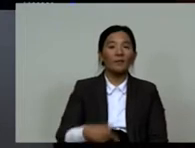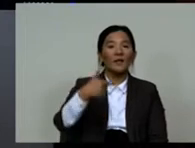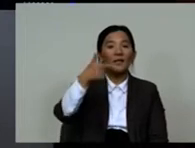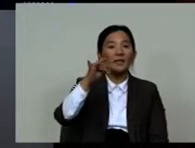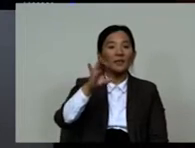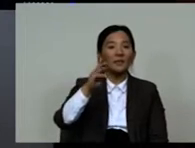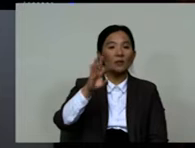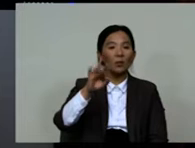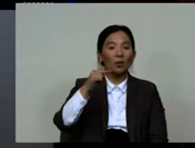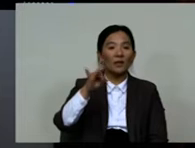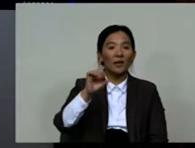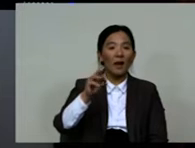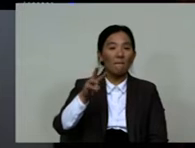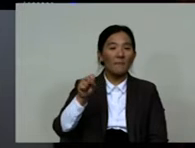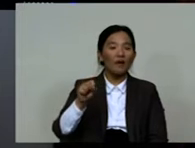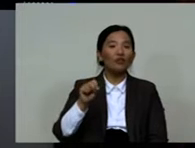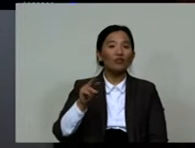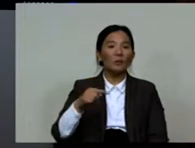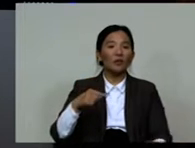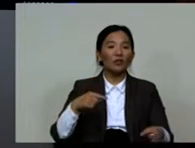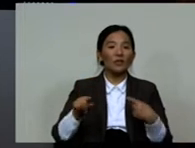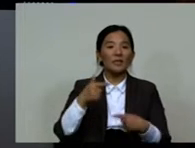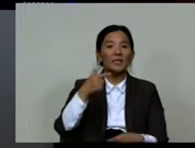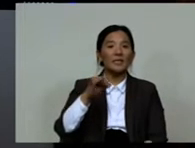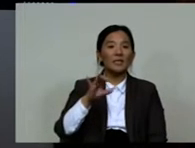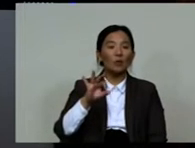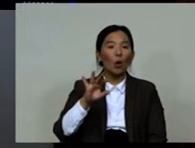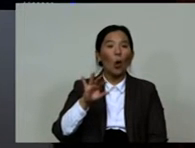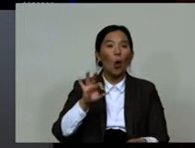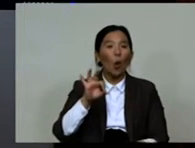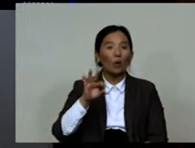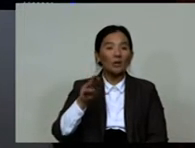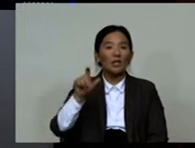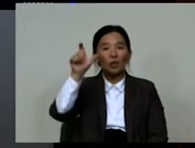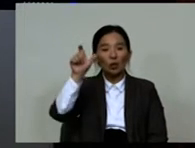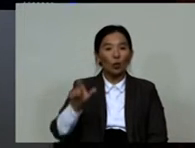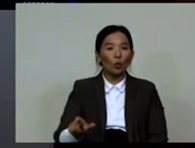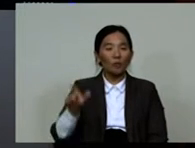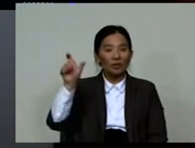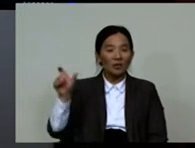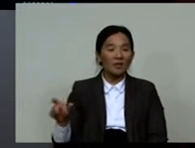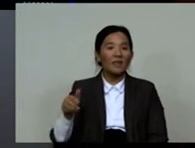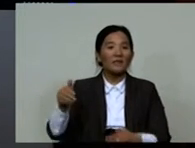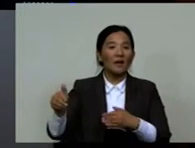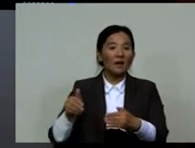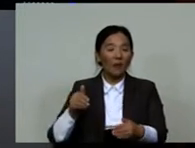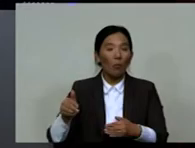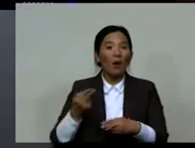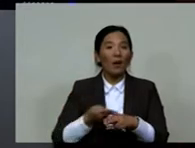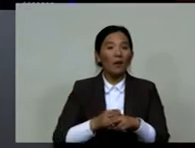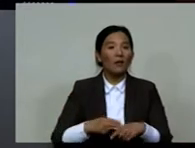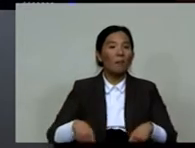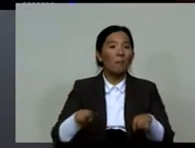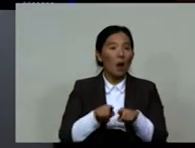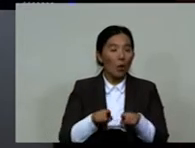Гистограмма. Чем отличается гистограмма от столбчатых диаграмм? Они похожи,